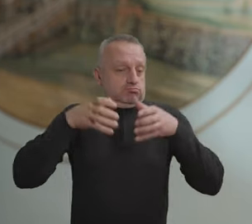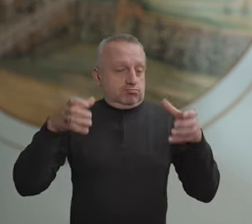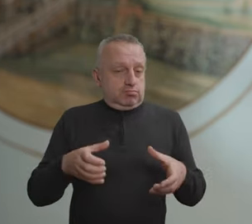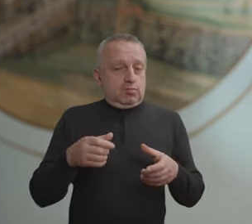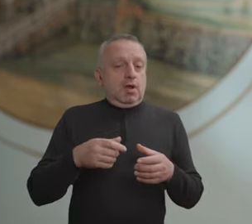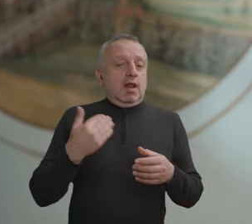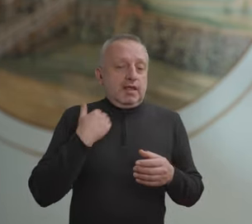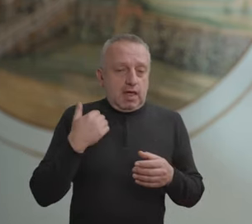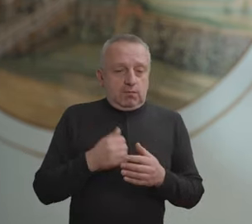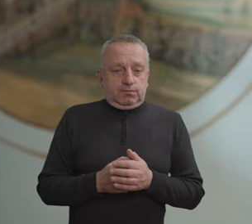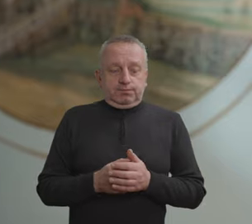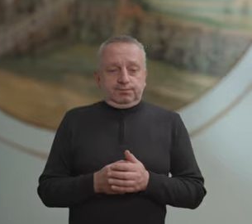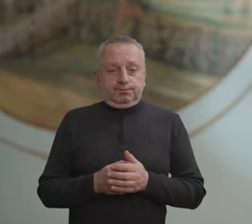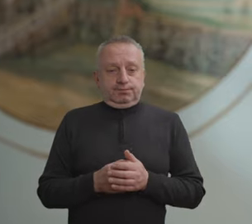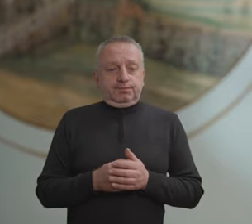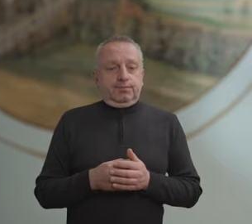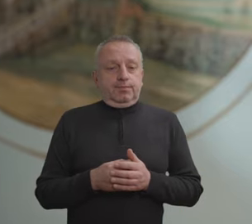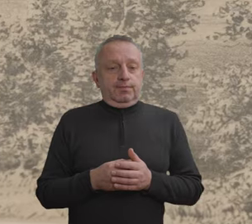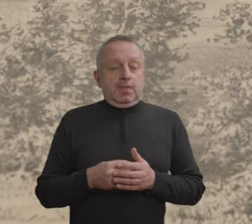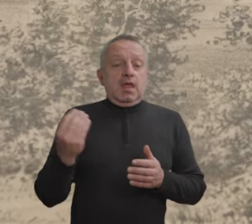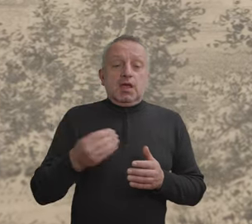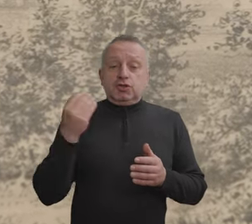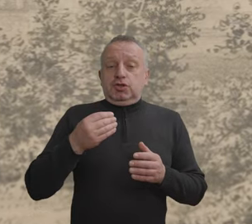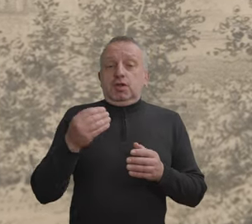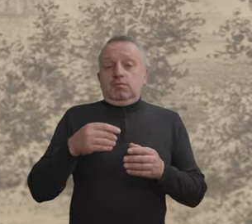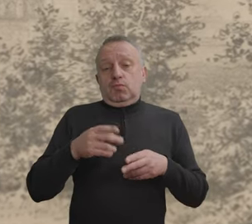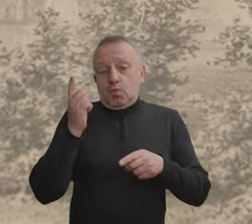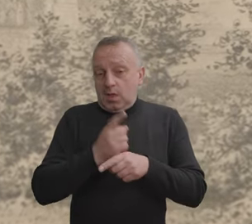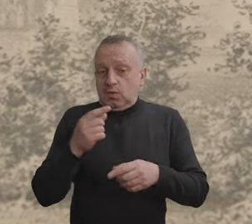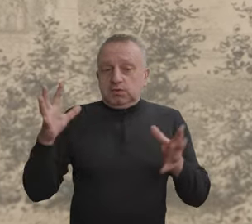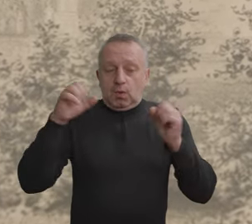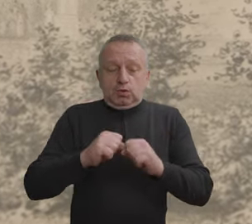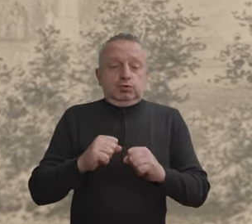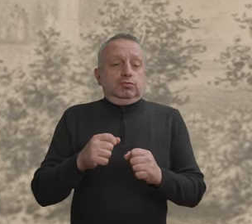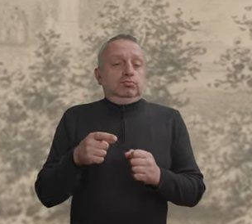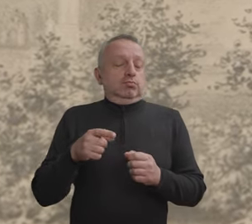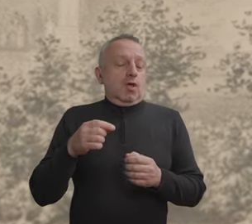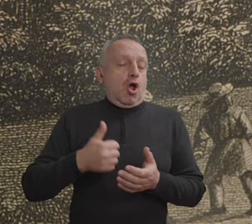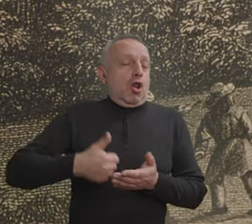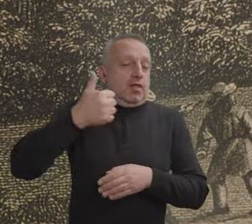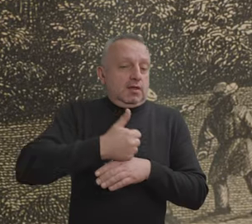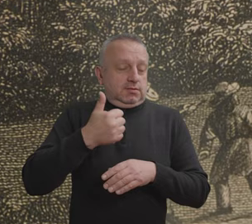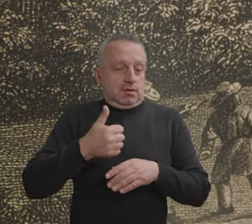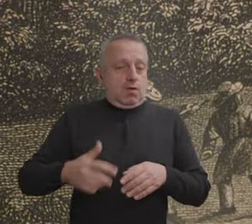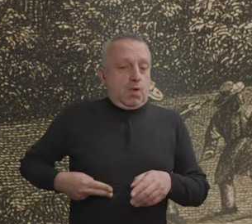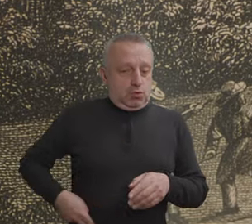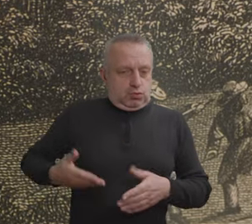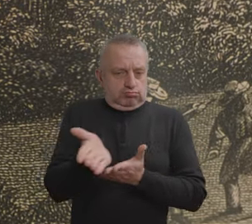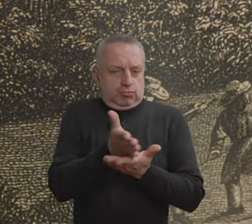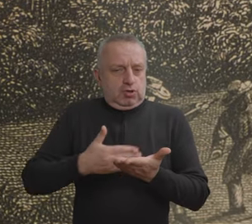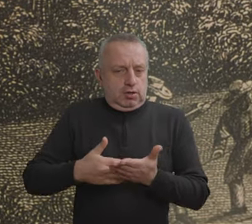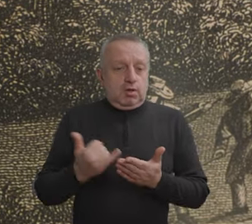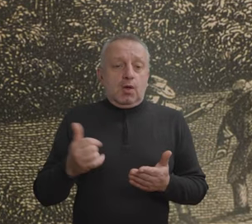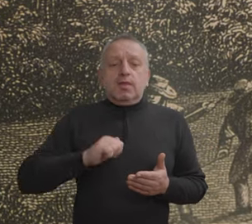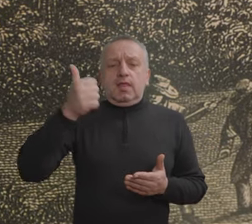podziałem, stworzył niepodzielną ordynację łańcucką w 1830 roku. Zmienił zupełnie technikę uprawy